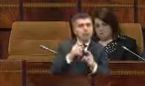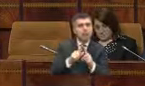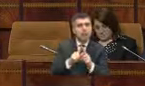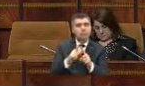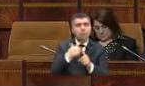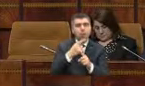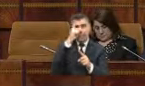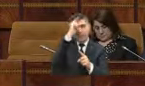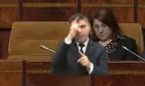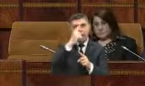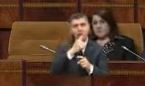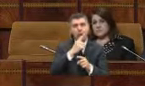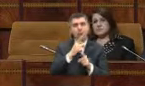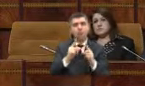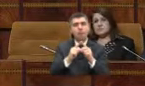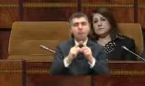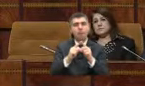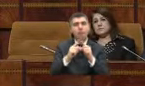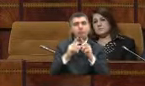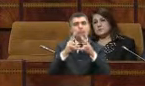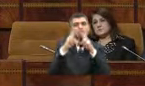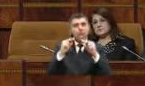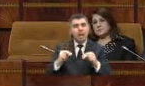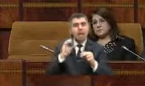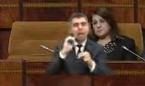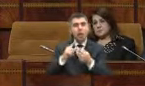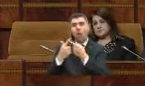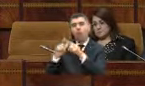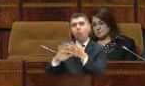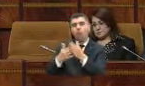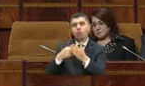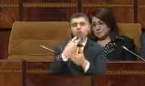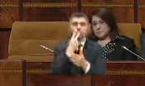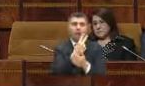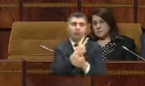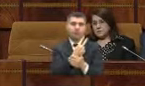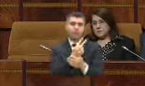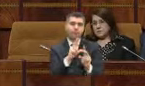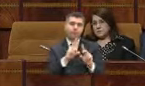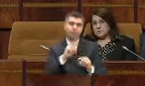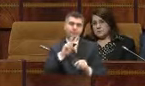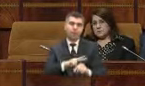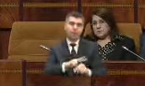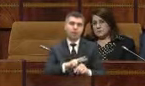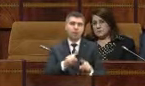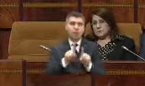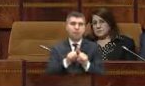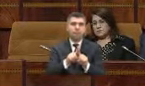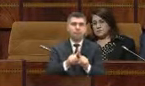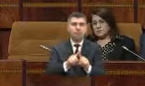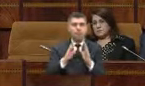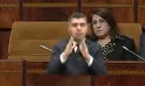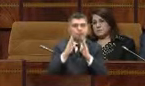وطنجة على وجه الخصوص، وما نلقاوش واحد العدد اللي كبير للأطفال، خصوصا حنا في هذا الوقت، هذا الوقت ديال الشتاء والبرد، ما كاين لا مراكز